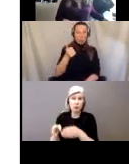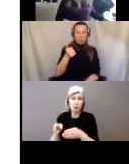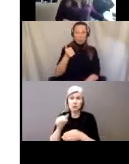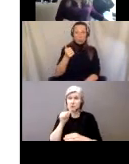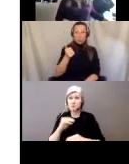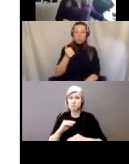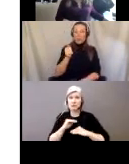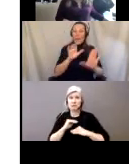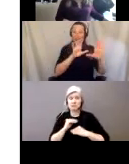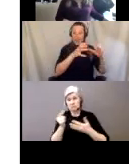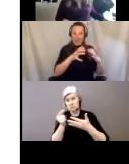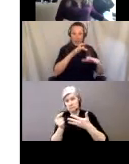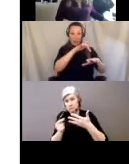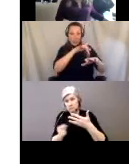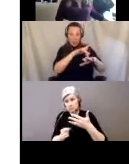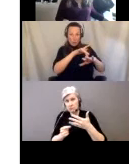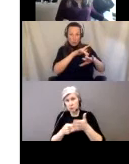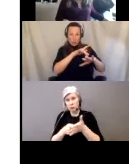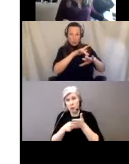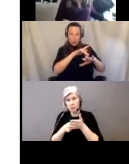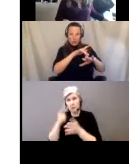autre des catégories de la phase 2.